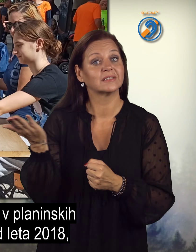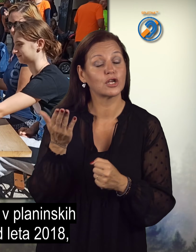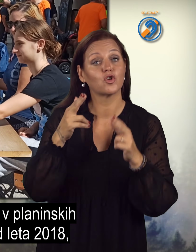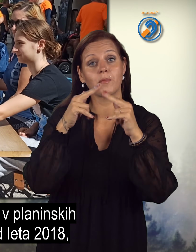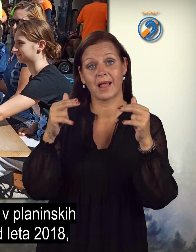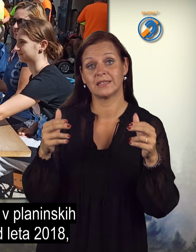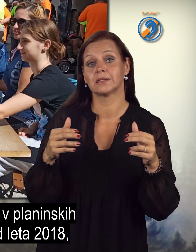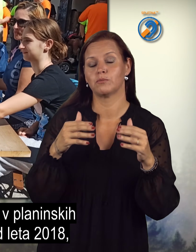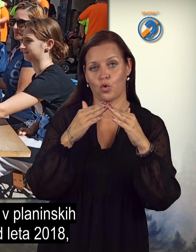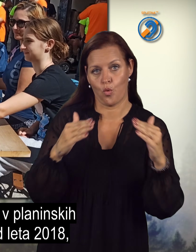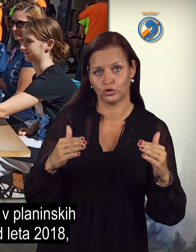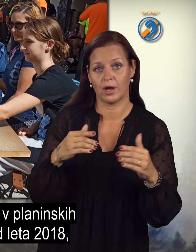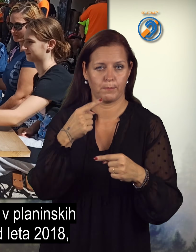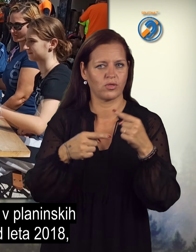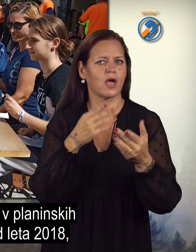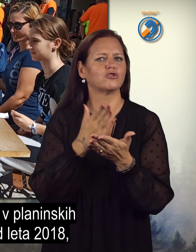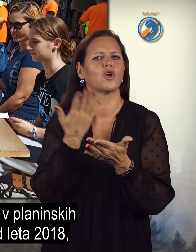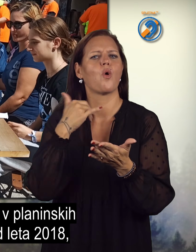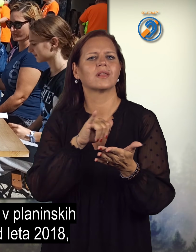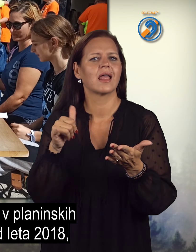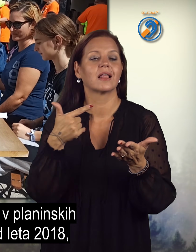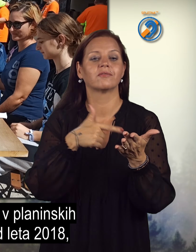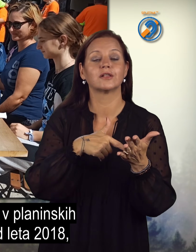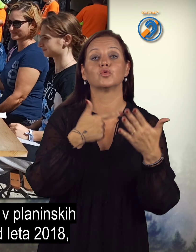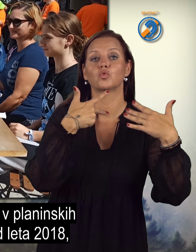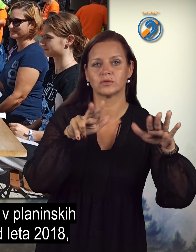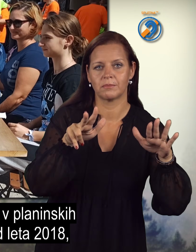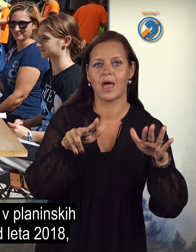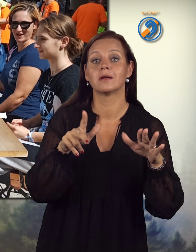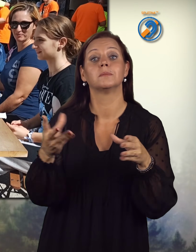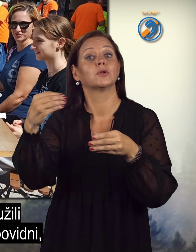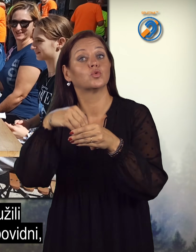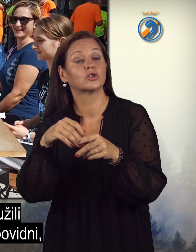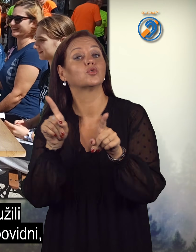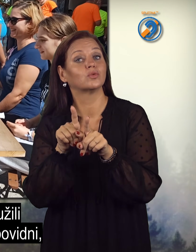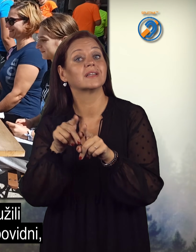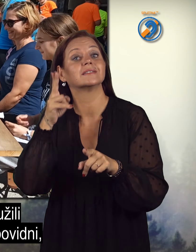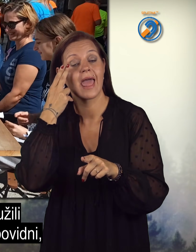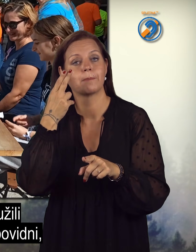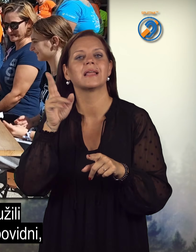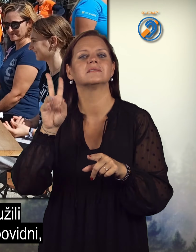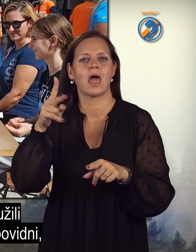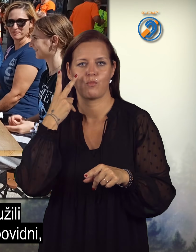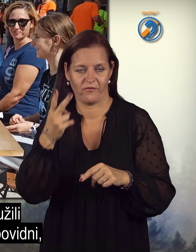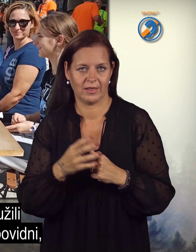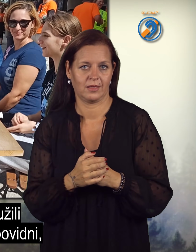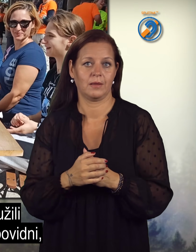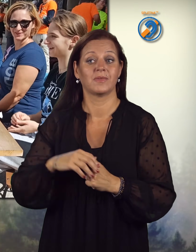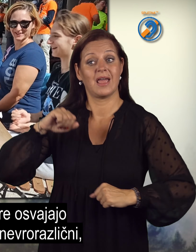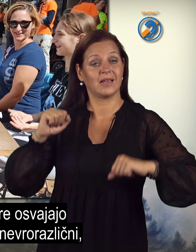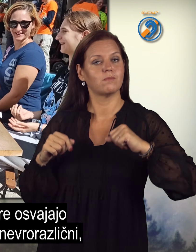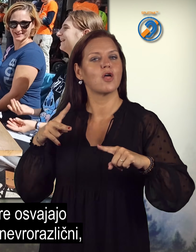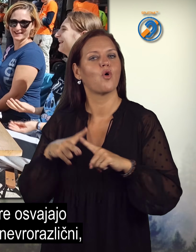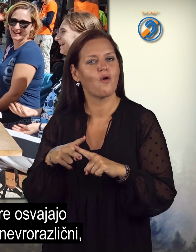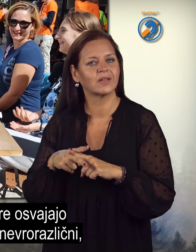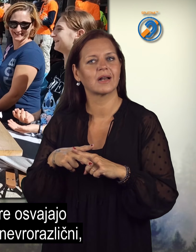Akciji Gluhi strežejo v planinskih kočah, ki poteka od leta 2018, so se pridružili še